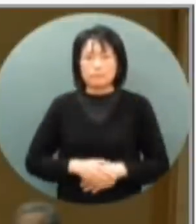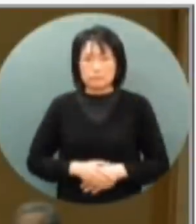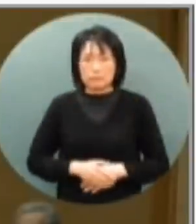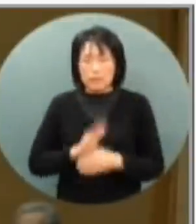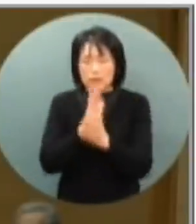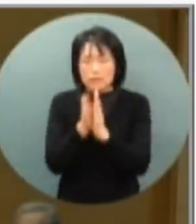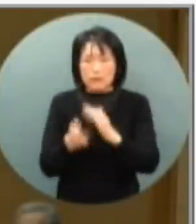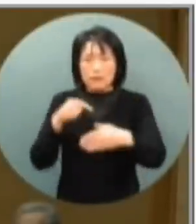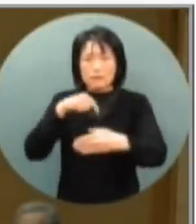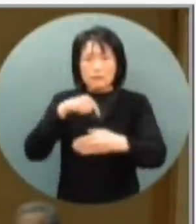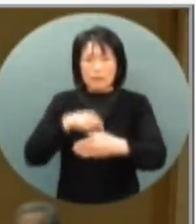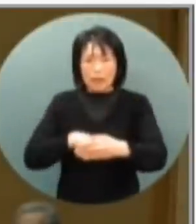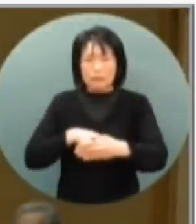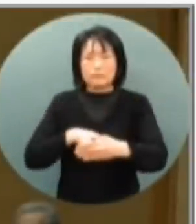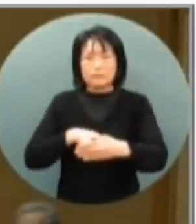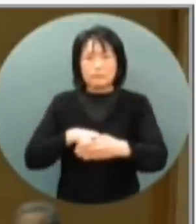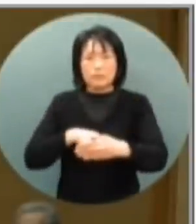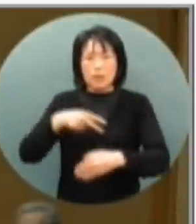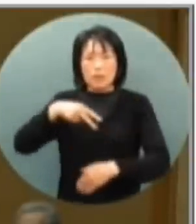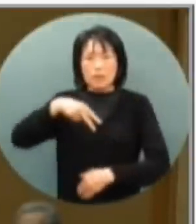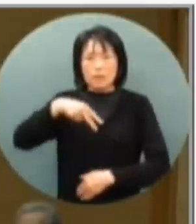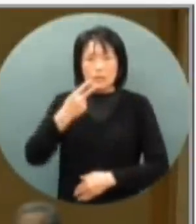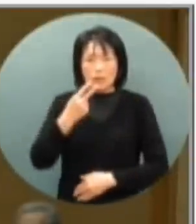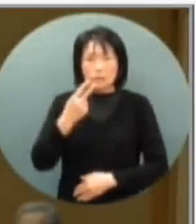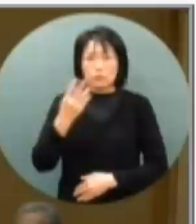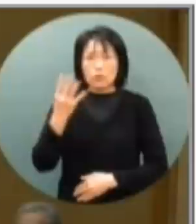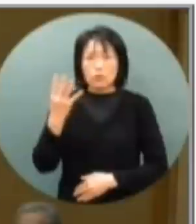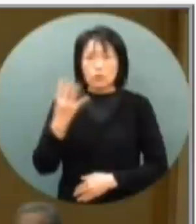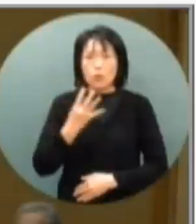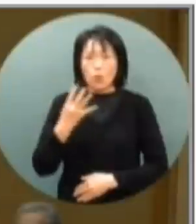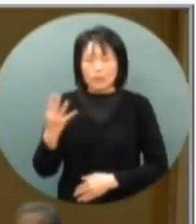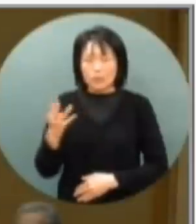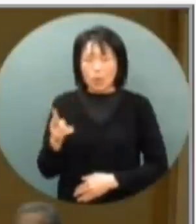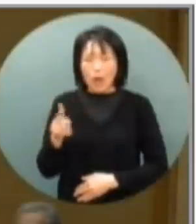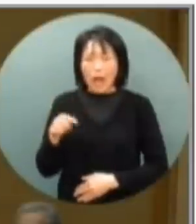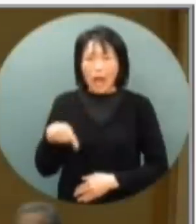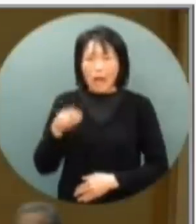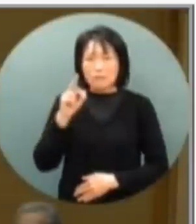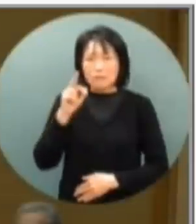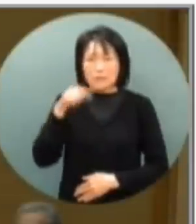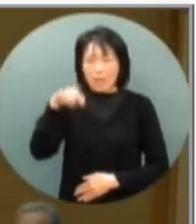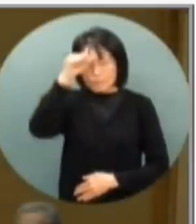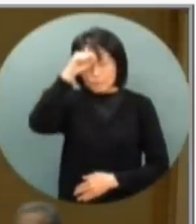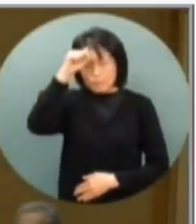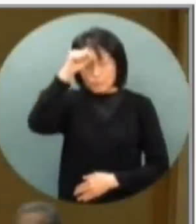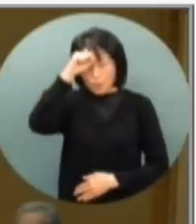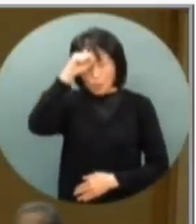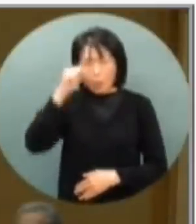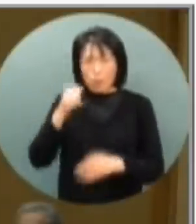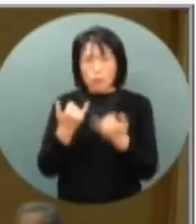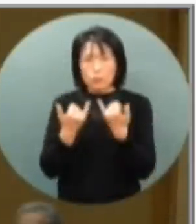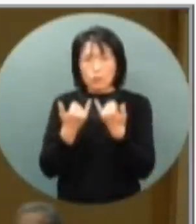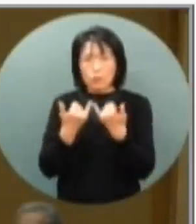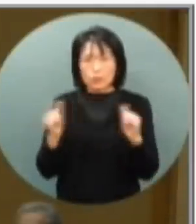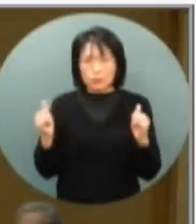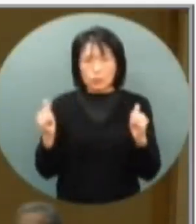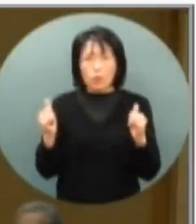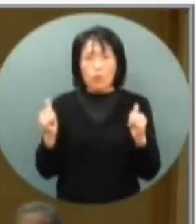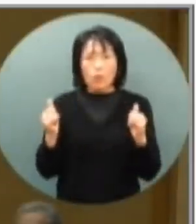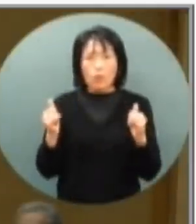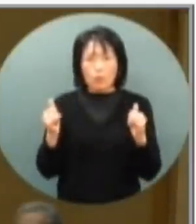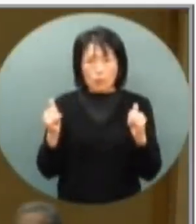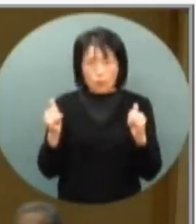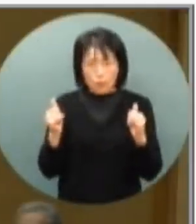県内に204名のハンセン病患者を村井県ということ